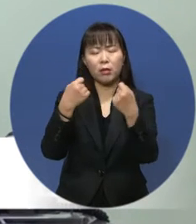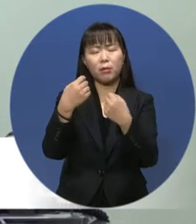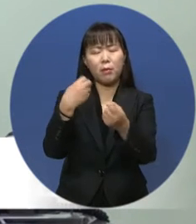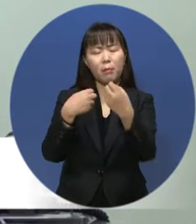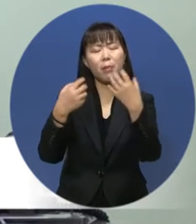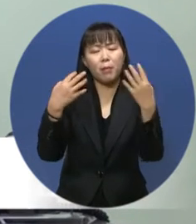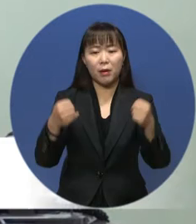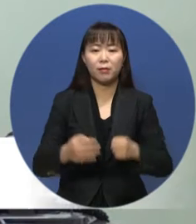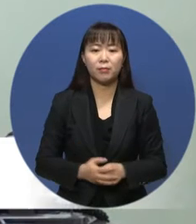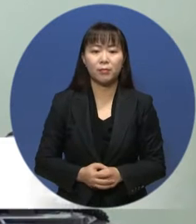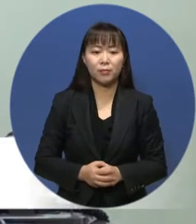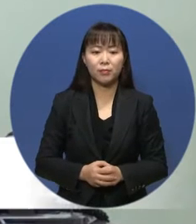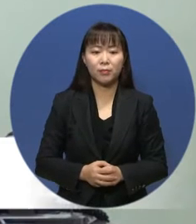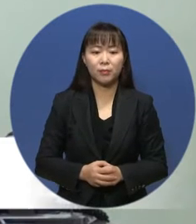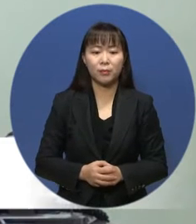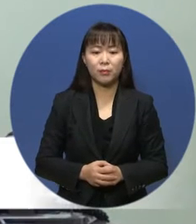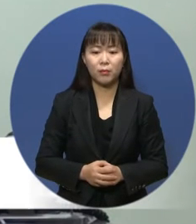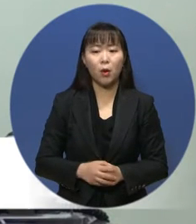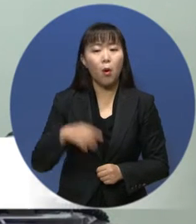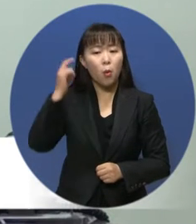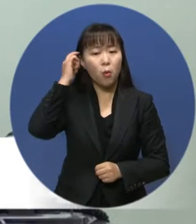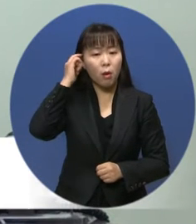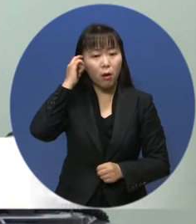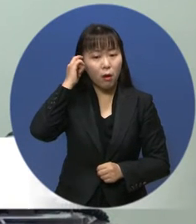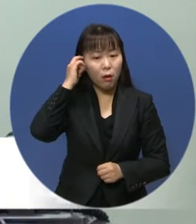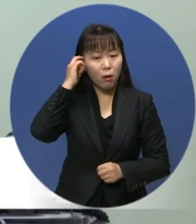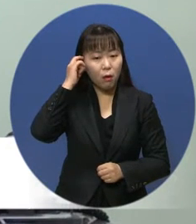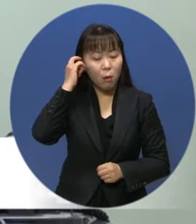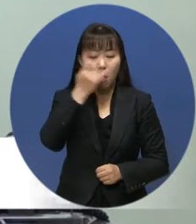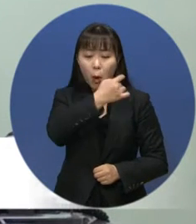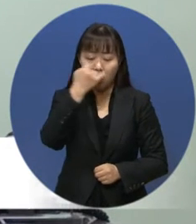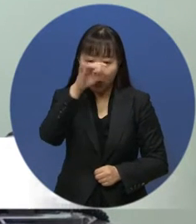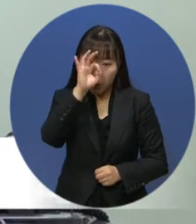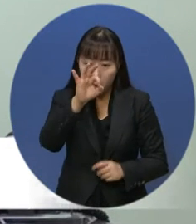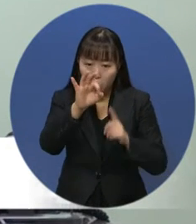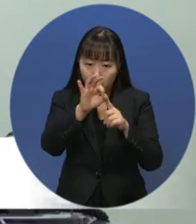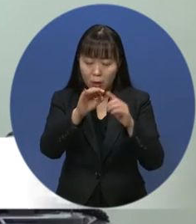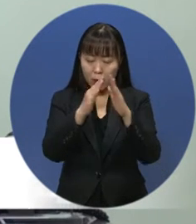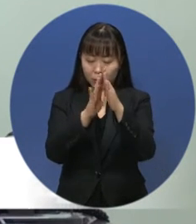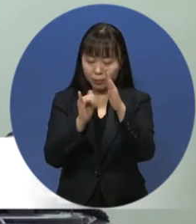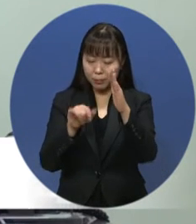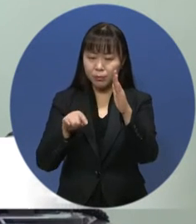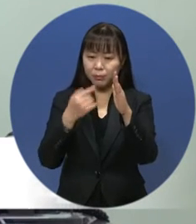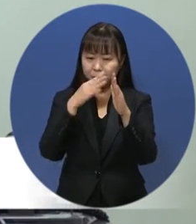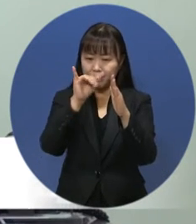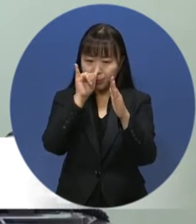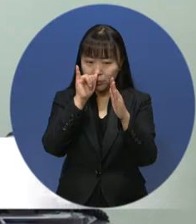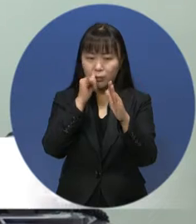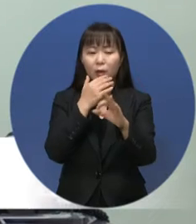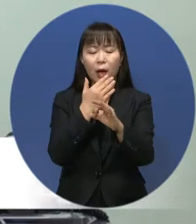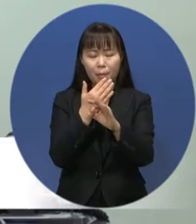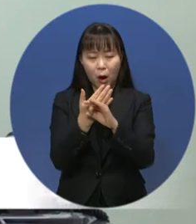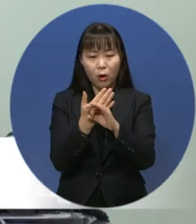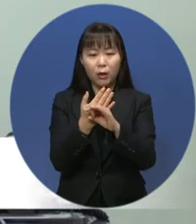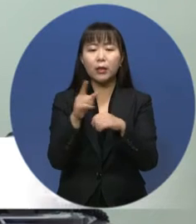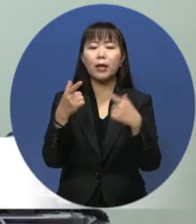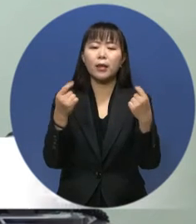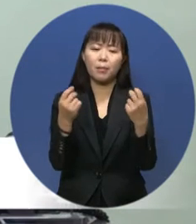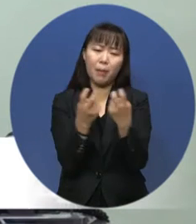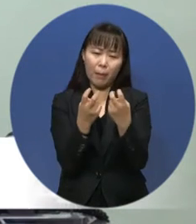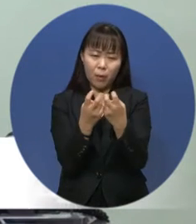말씀을 많이 하셨어요. 이제 왜 그렇게 됐는지 한번 살펴보고 가족들이 가능할 수 있다면